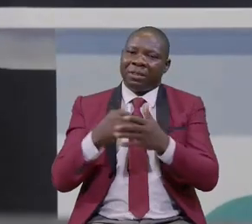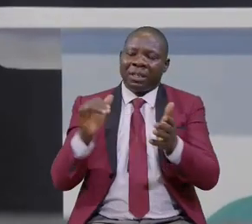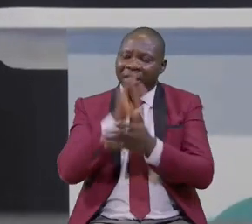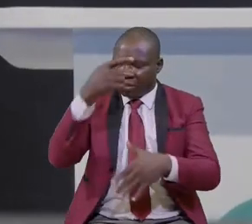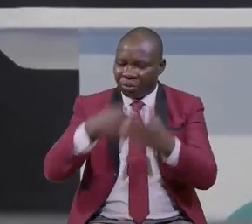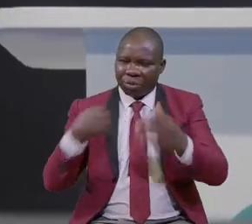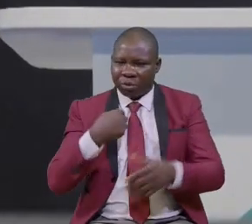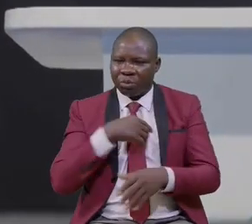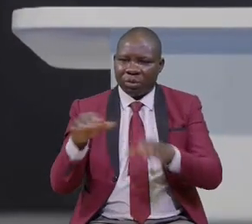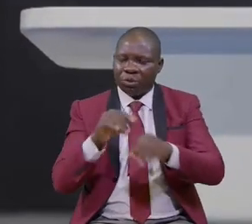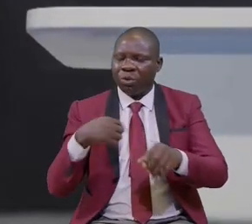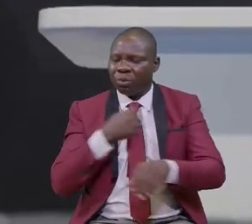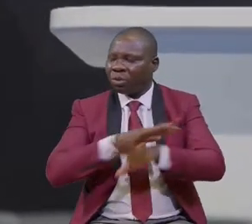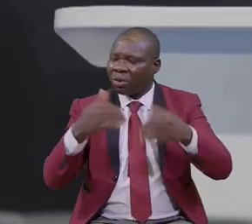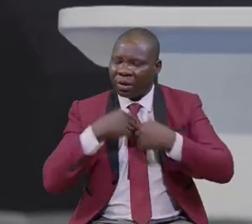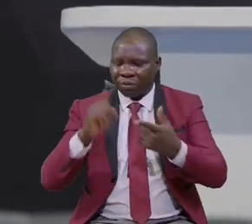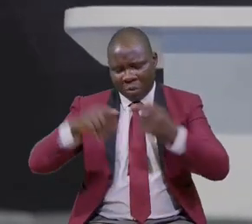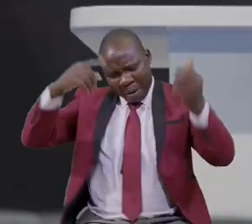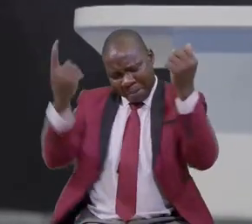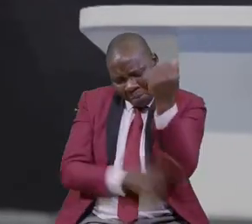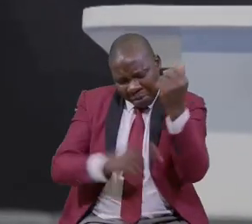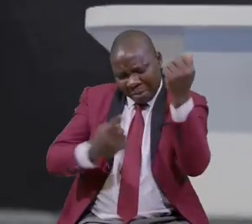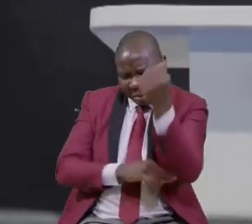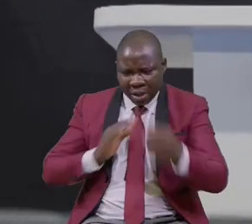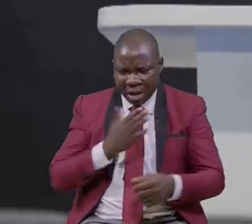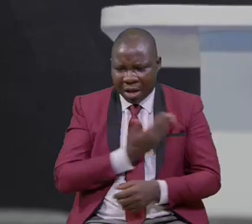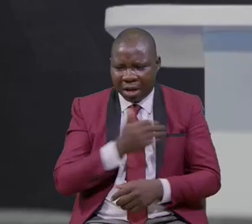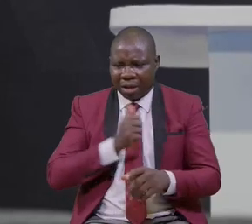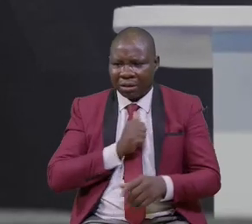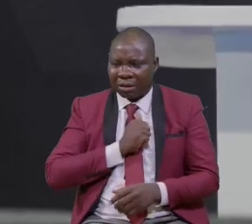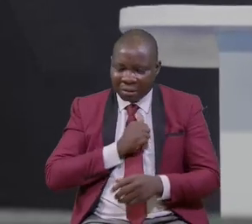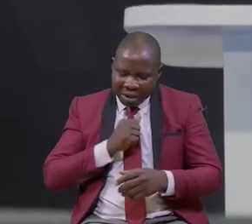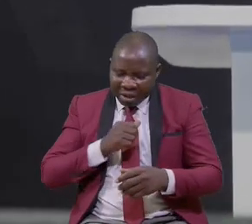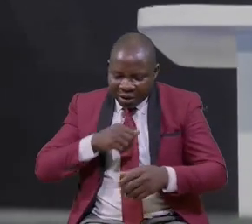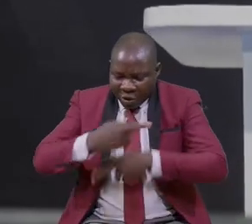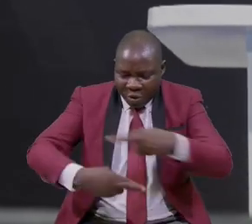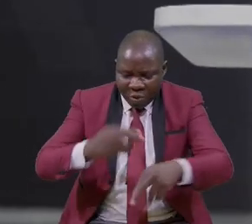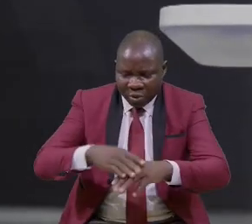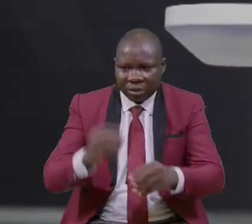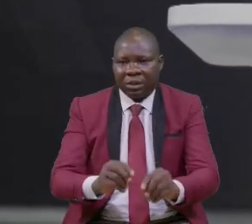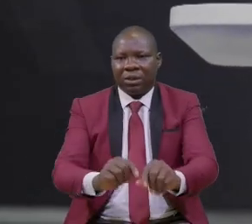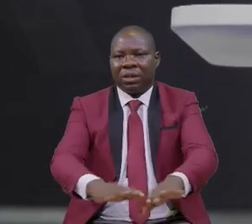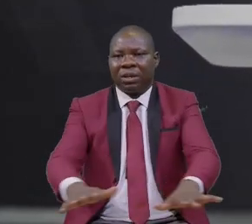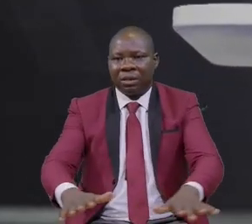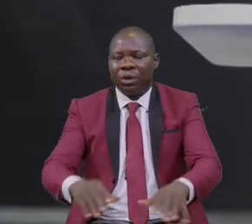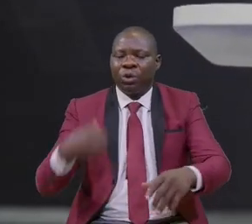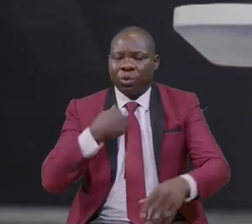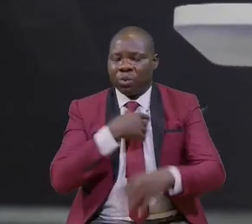ça. On n'a pas besoin de pleurer, rouler par terre. Non, nous obtenons. Sois le